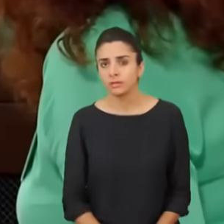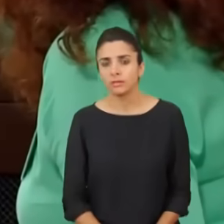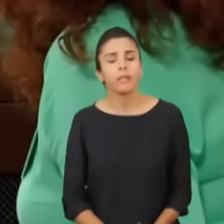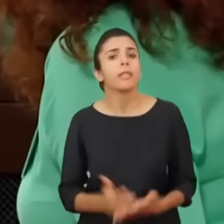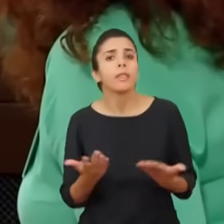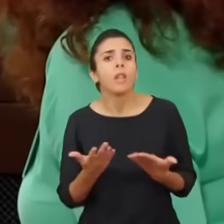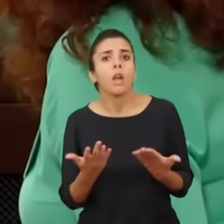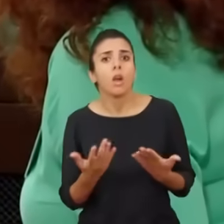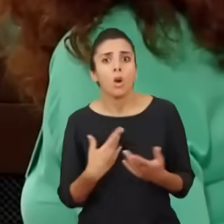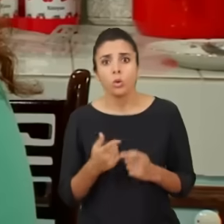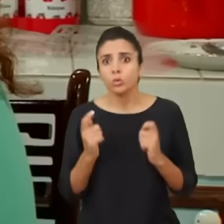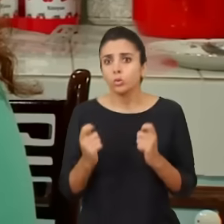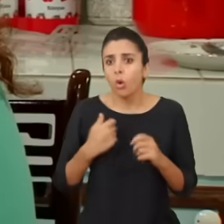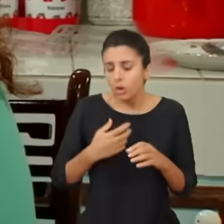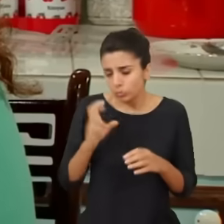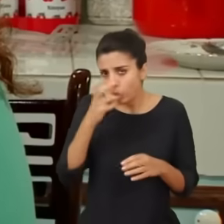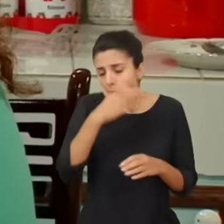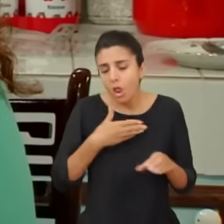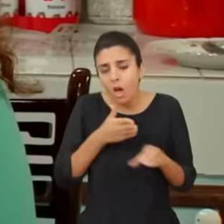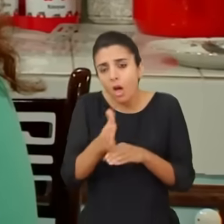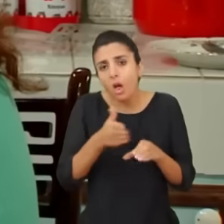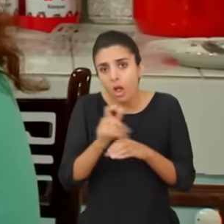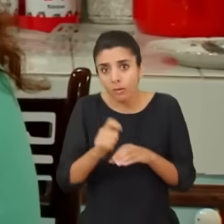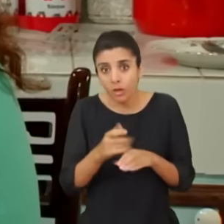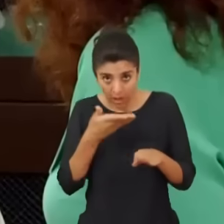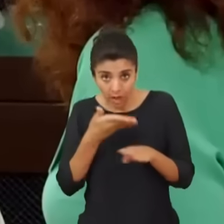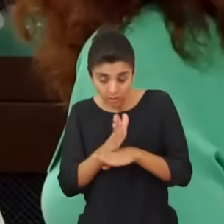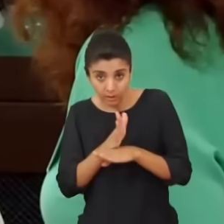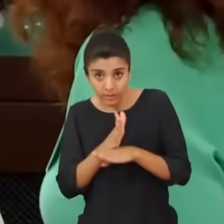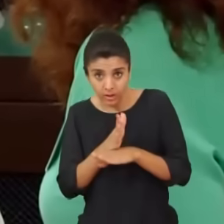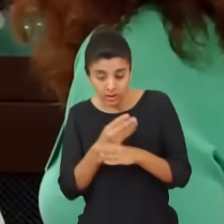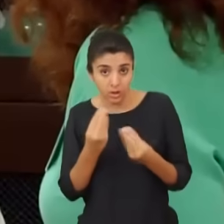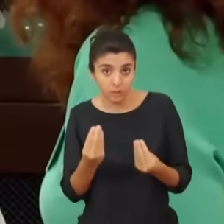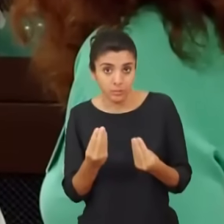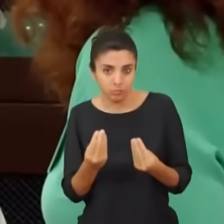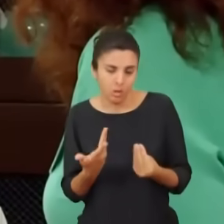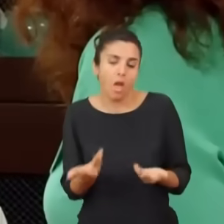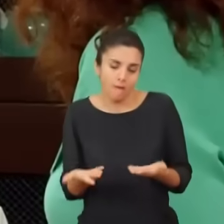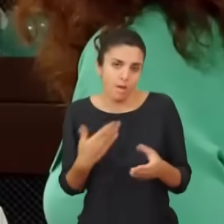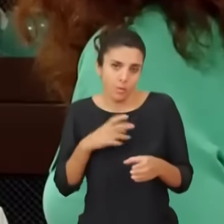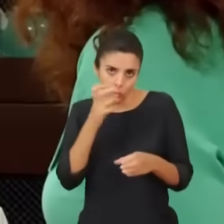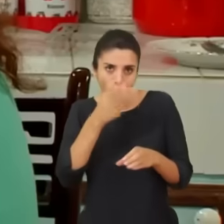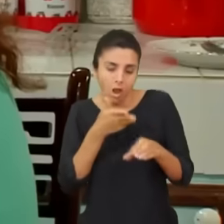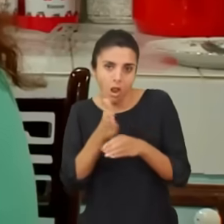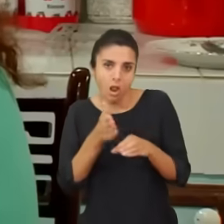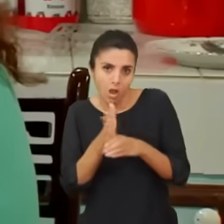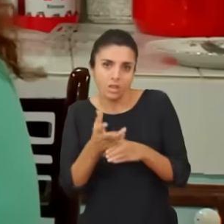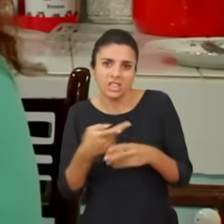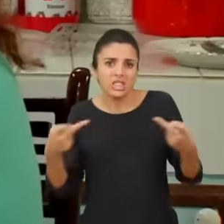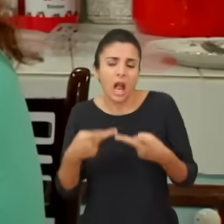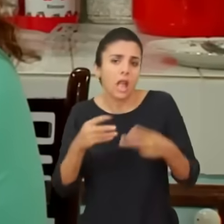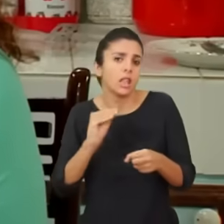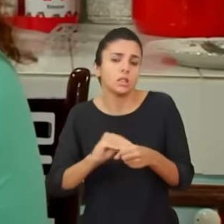Ne? Soğan doğruyorum. Emin misin? Eminim, soğan. İşte salata